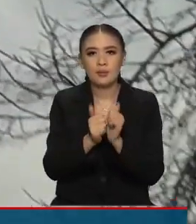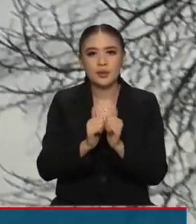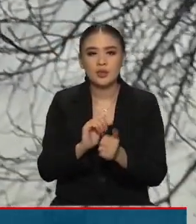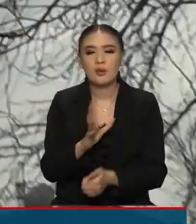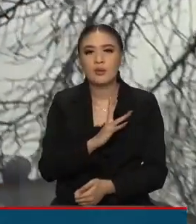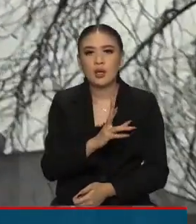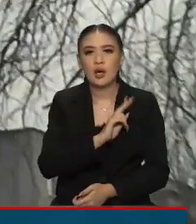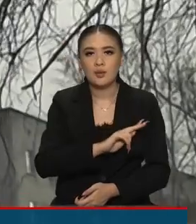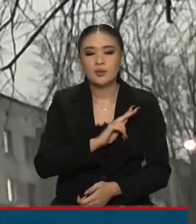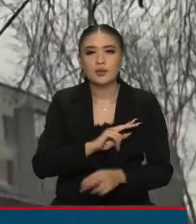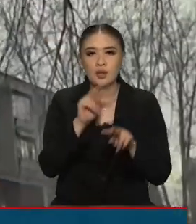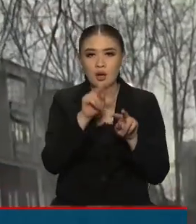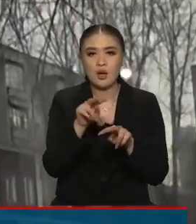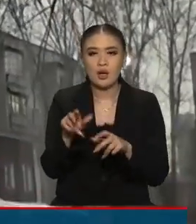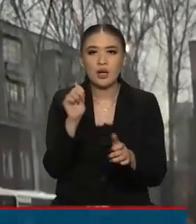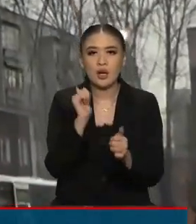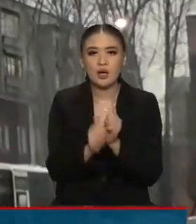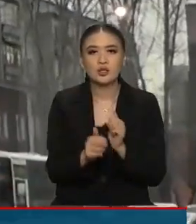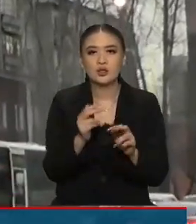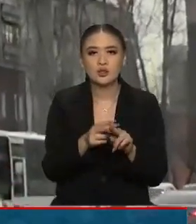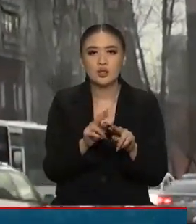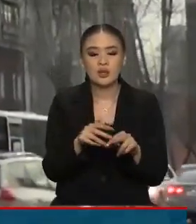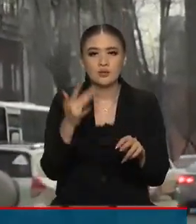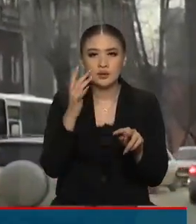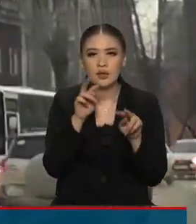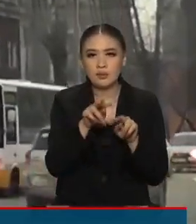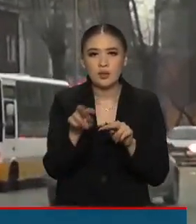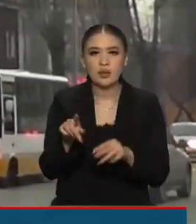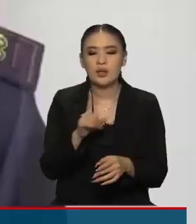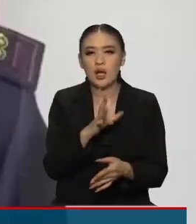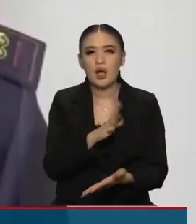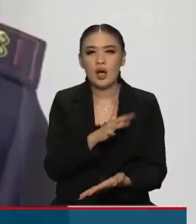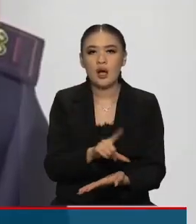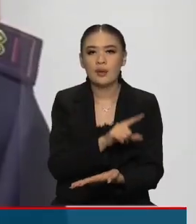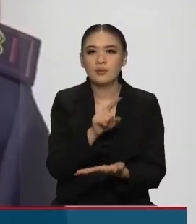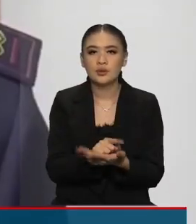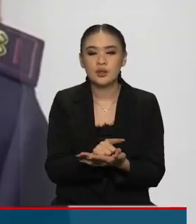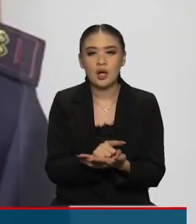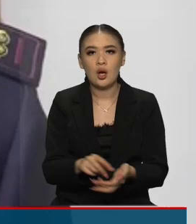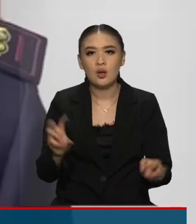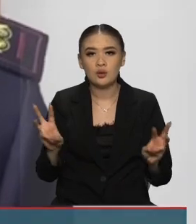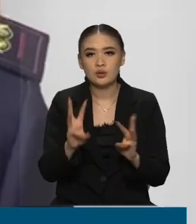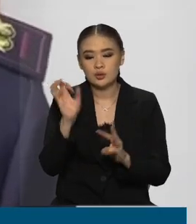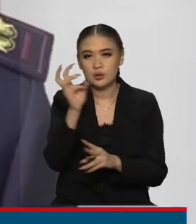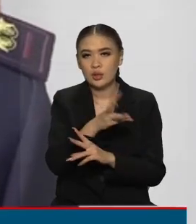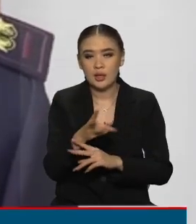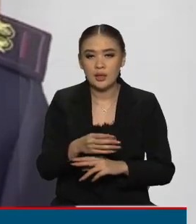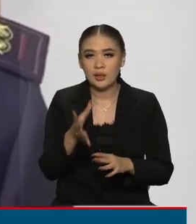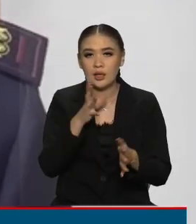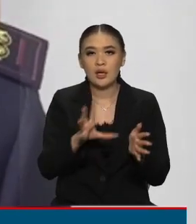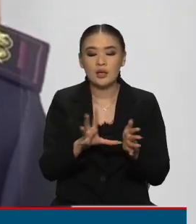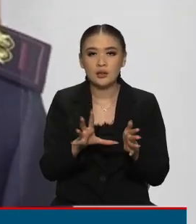істеген. Қарауылдардың әрқайсысы қас қақпай қызмет қылуға міндетті болған. Өрт сөндіру техникасы, яғни